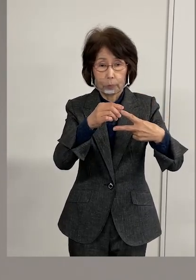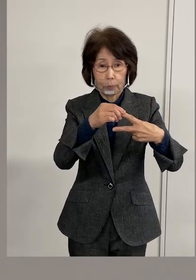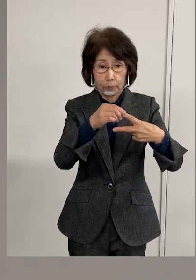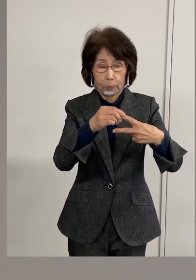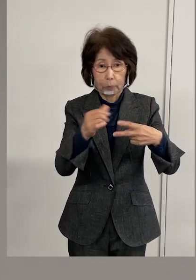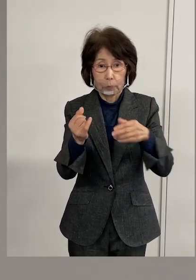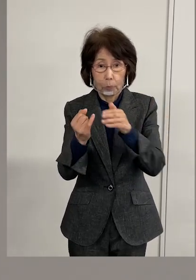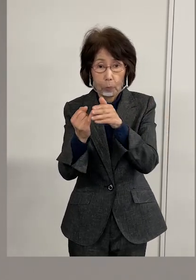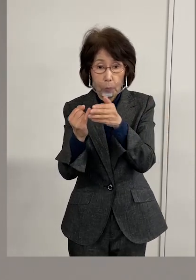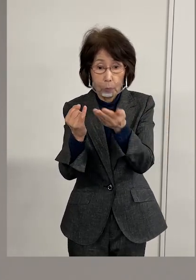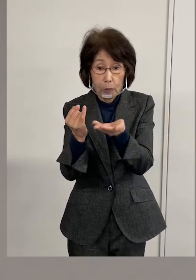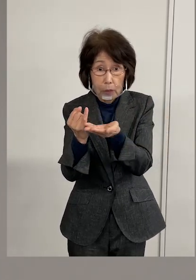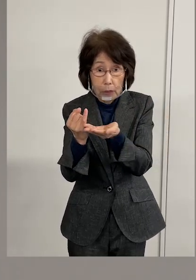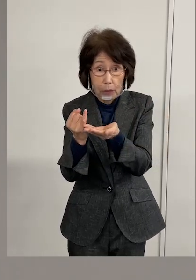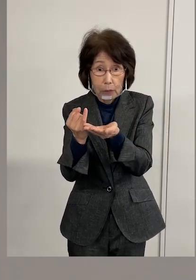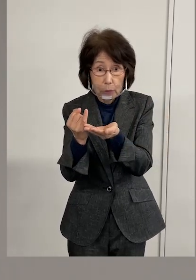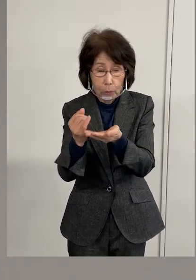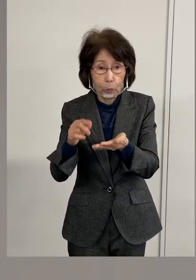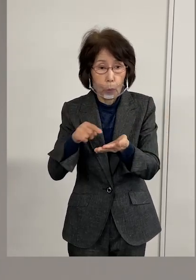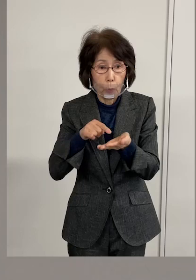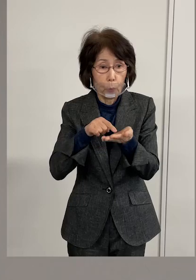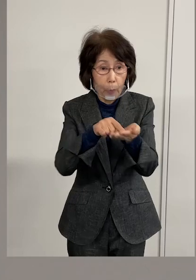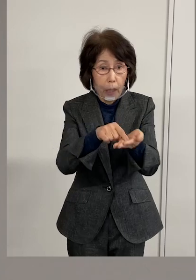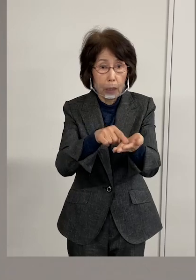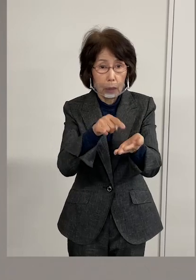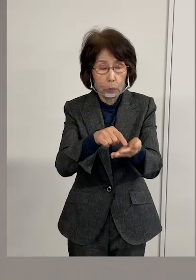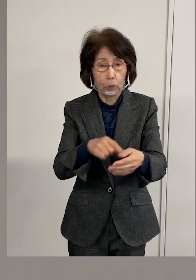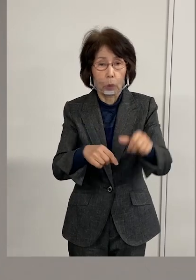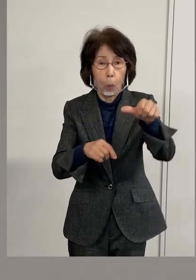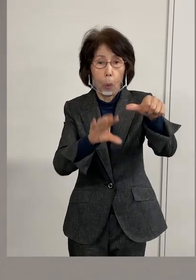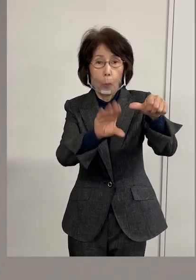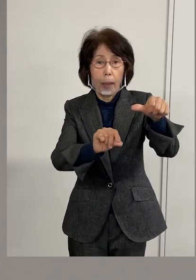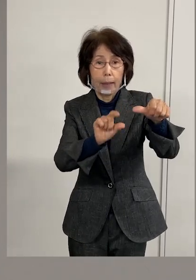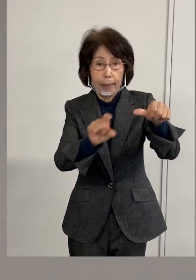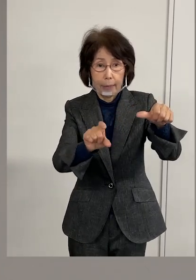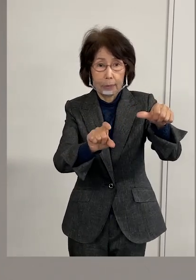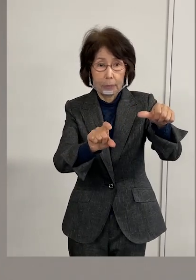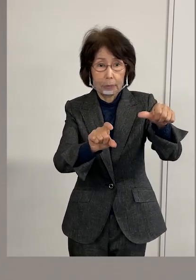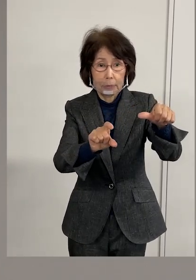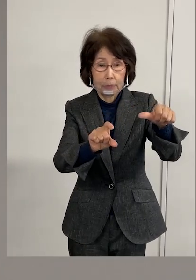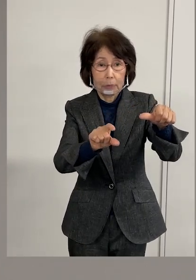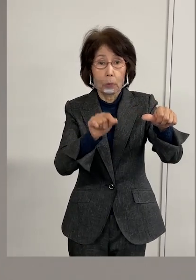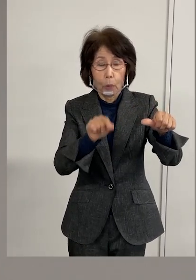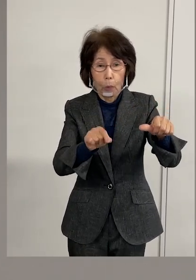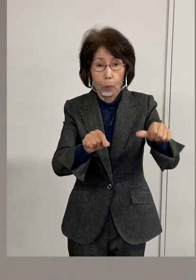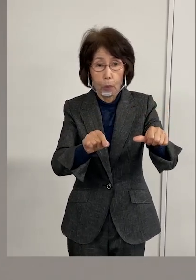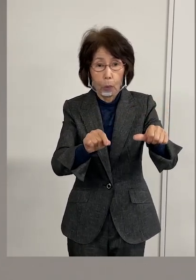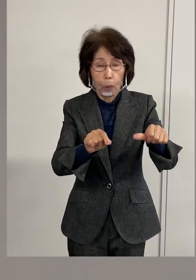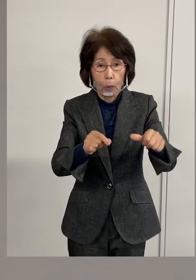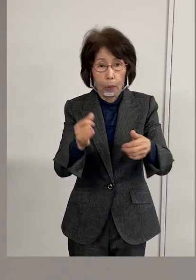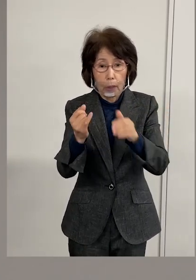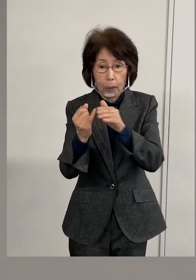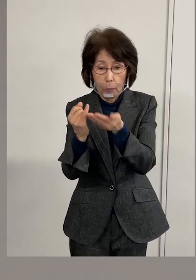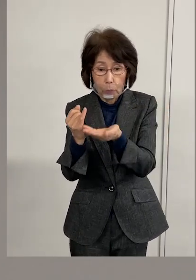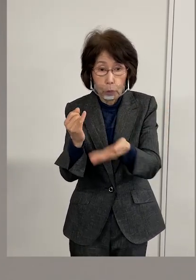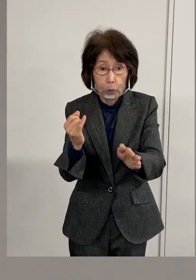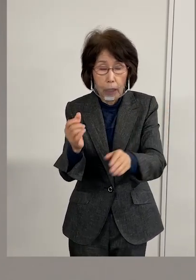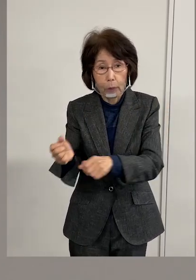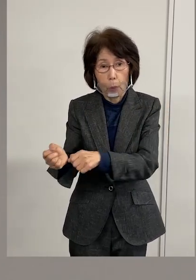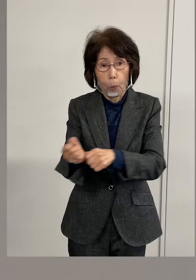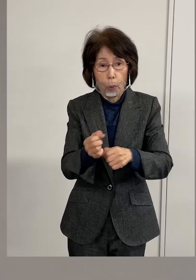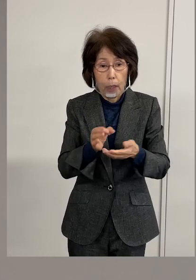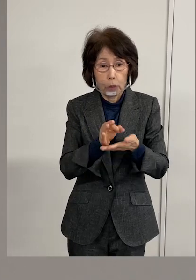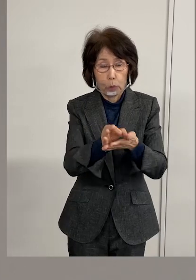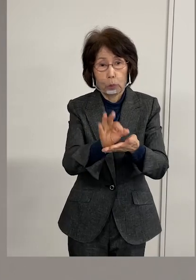妊娠届が出た時の5万円の給付が出産の応援給付金ということになっ